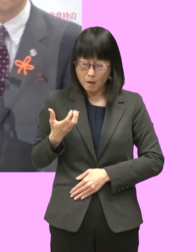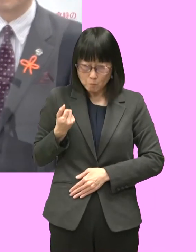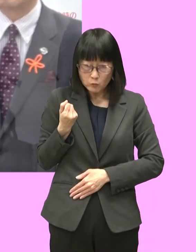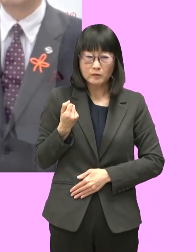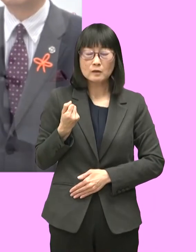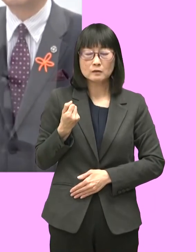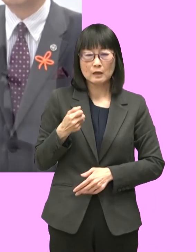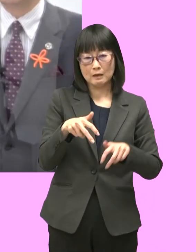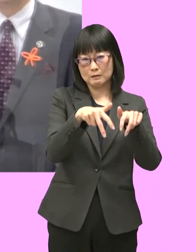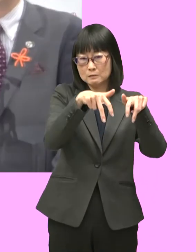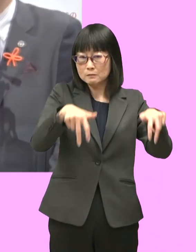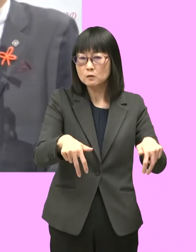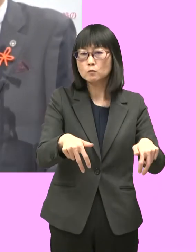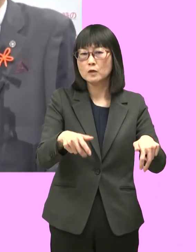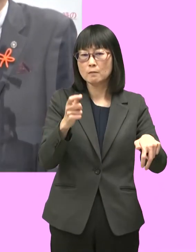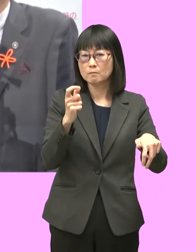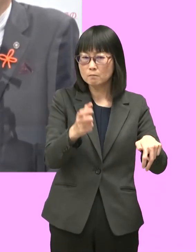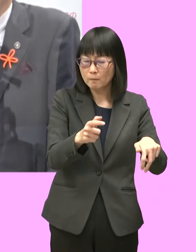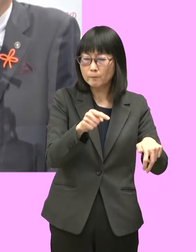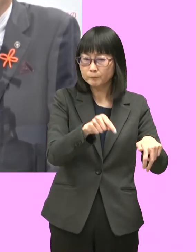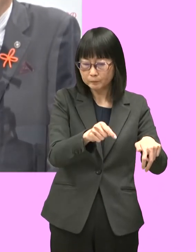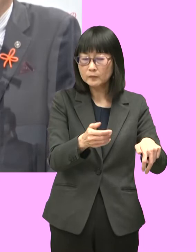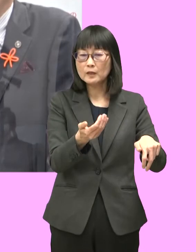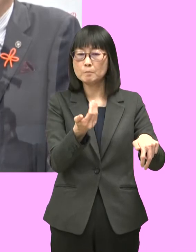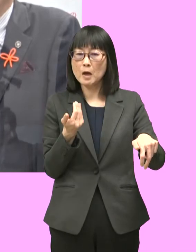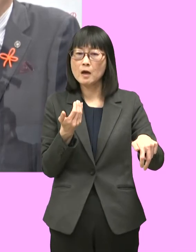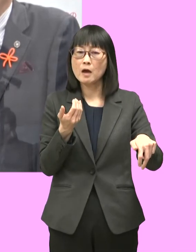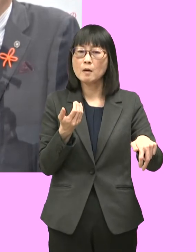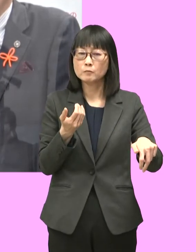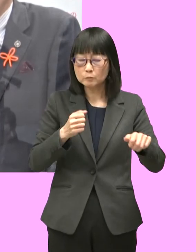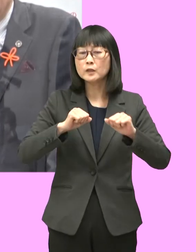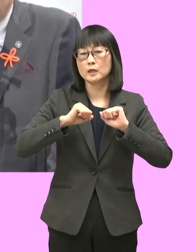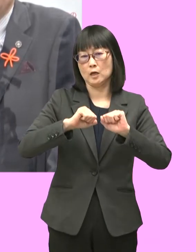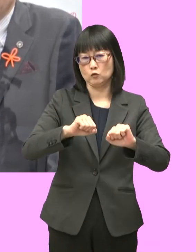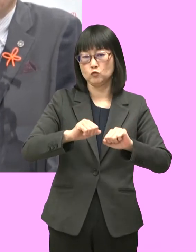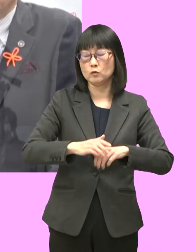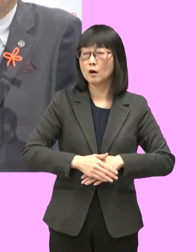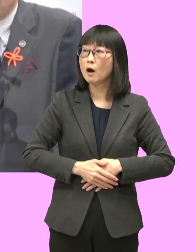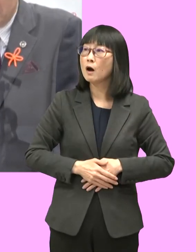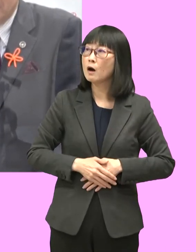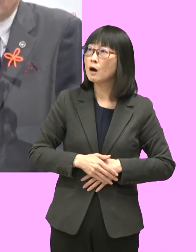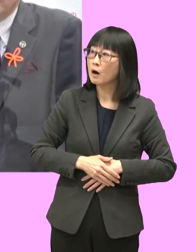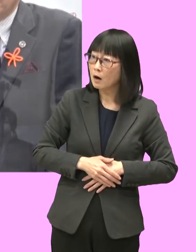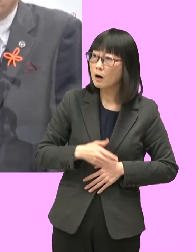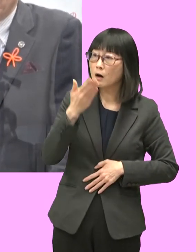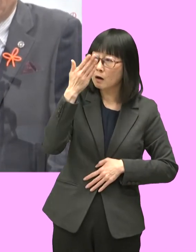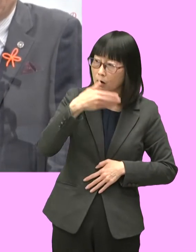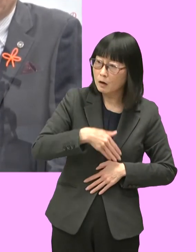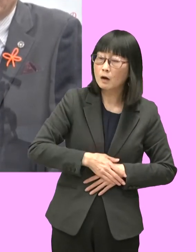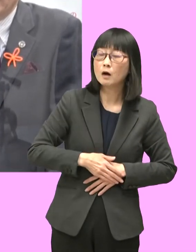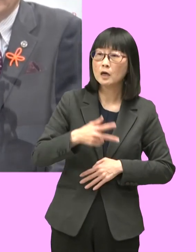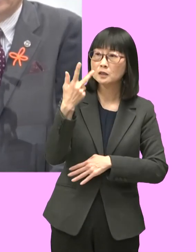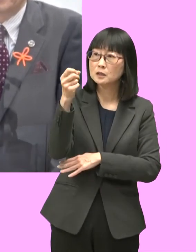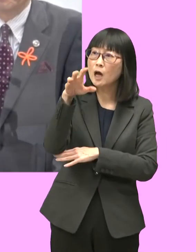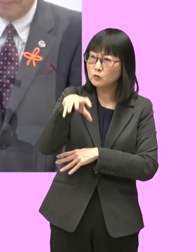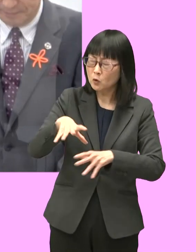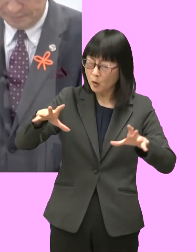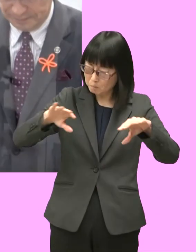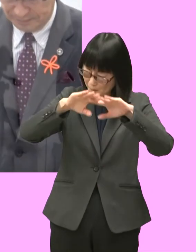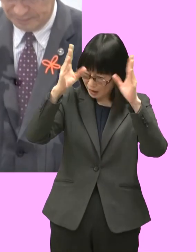。 まずはその第6波に備えて全庁一丸となってやっていくっていうのが、はい、 そうです。